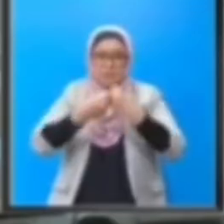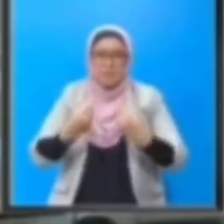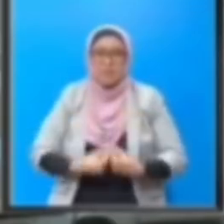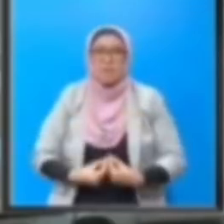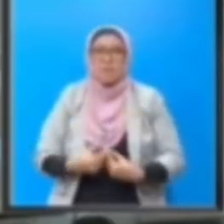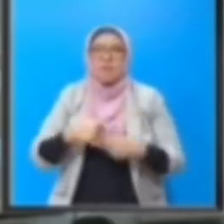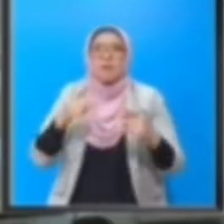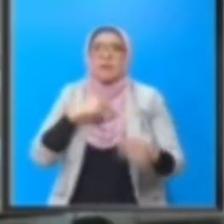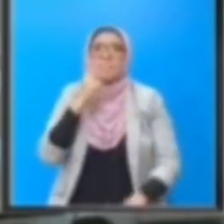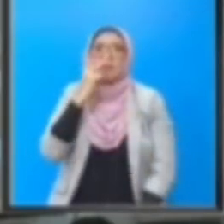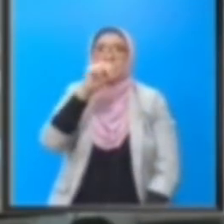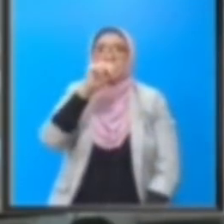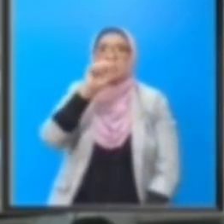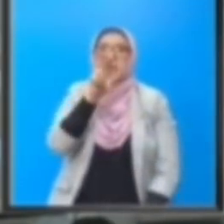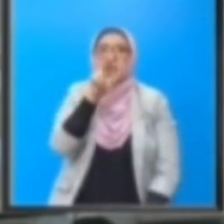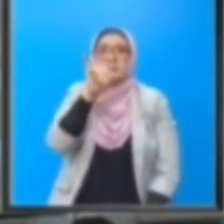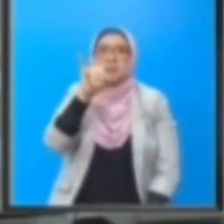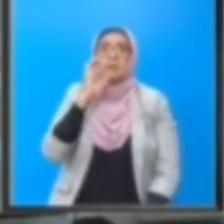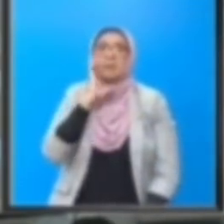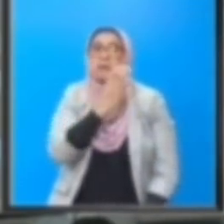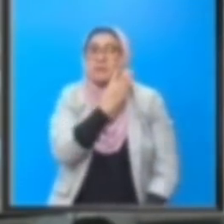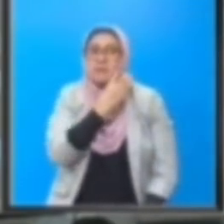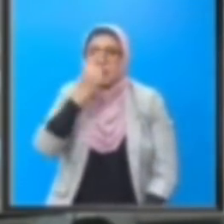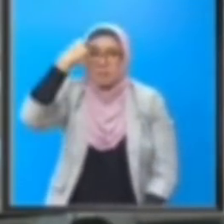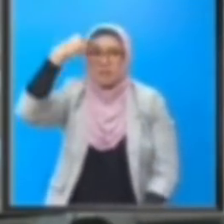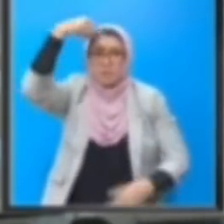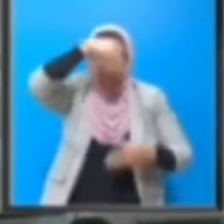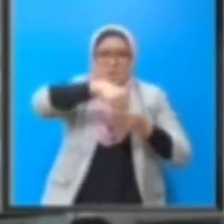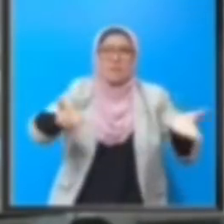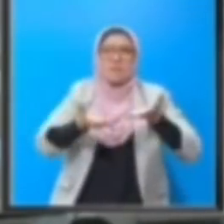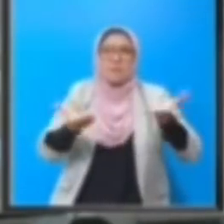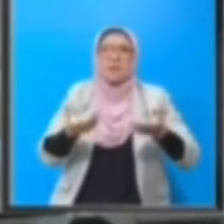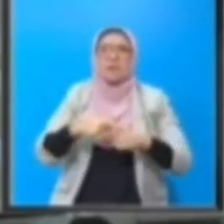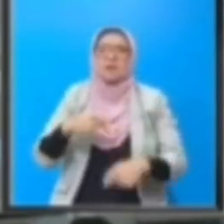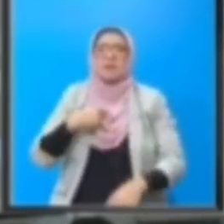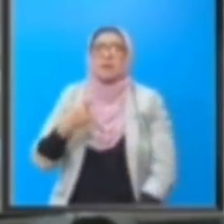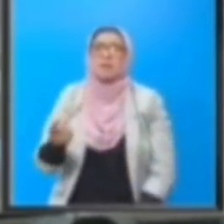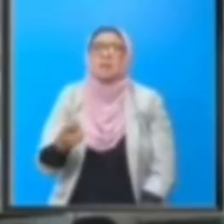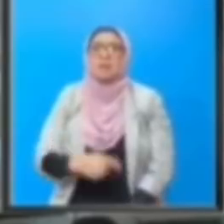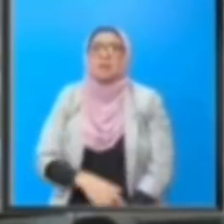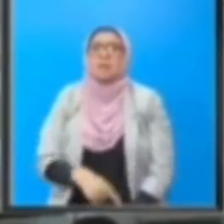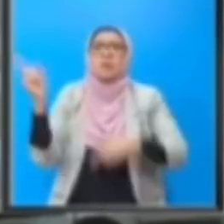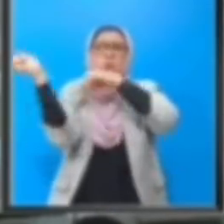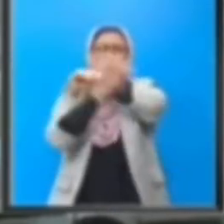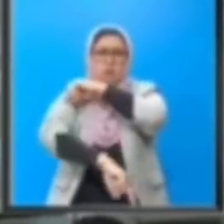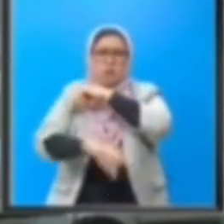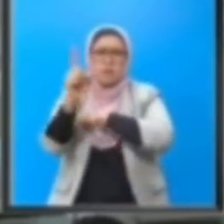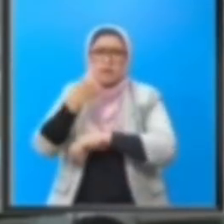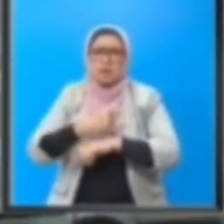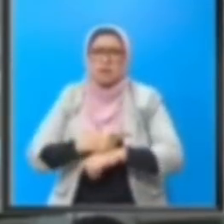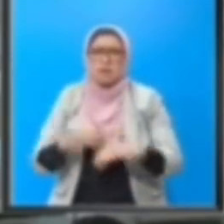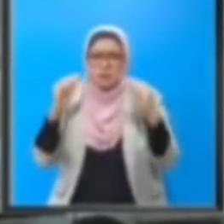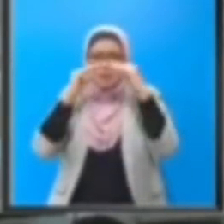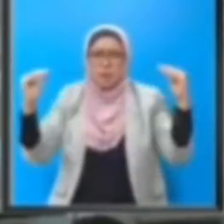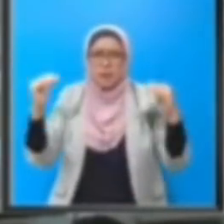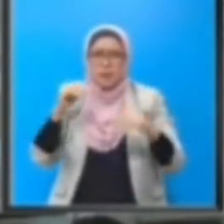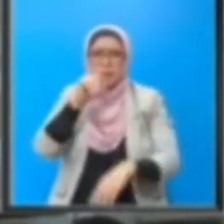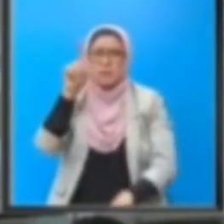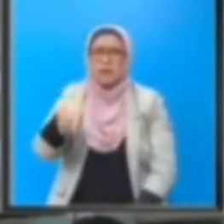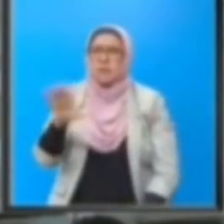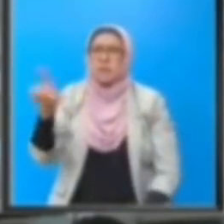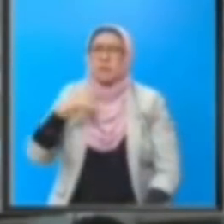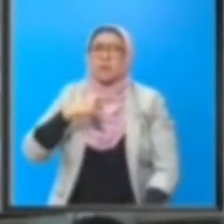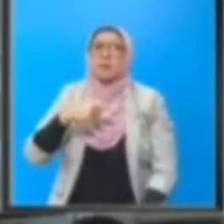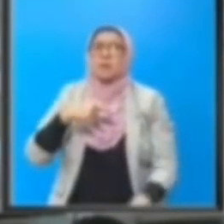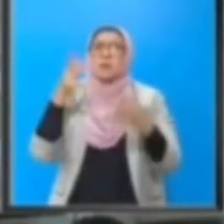nampak Nazri di kantin, dia kata ada di sini. Kau tu raja. Hukum dia itu saja. Dia bukan hadiah dah, macam tu. Speaker.